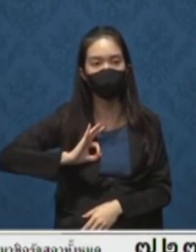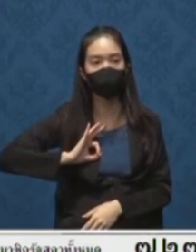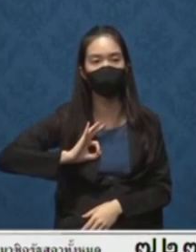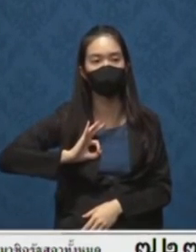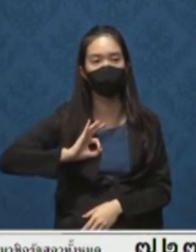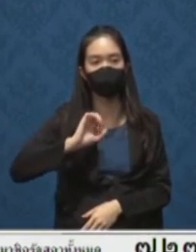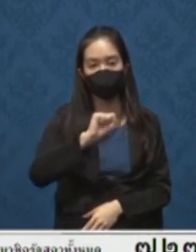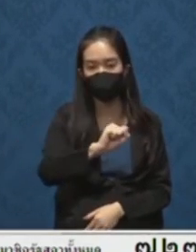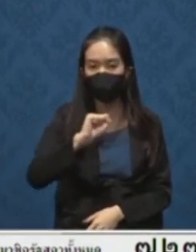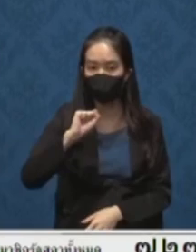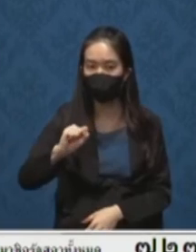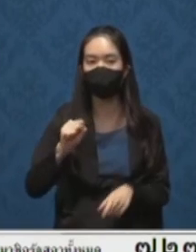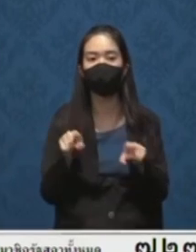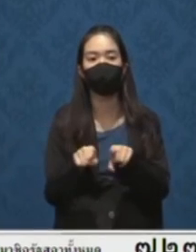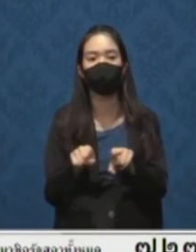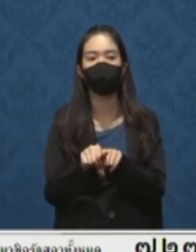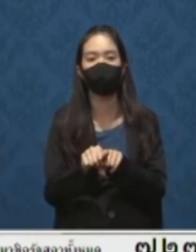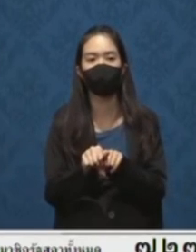ชิสภาผู้ทางรศดอนด้เช่นกัน